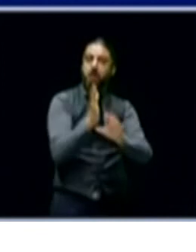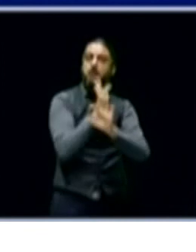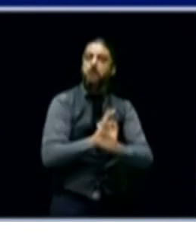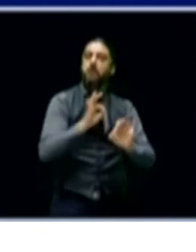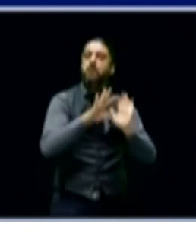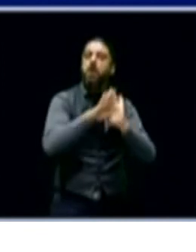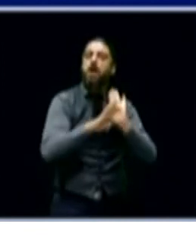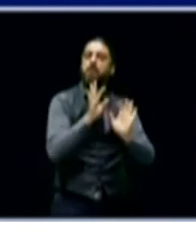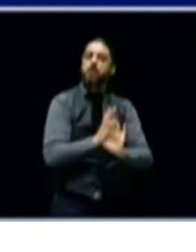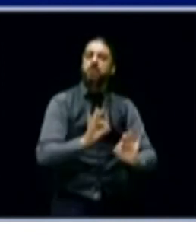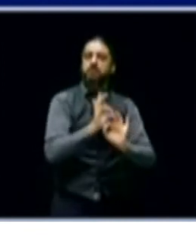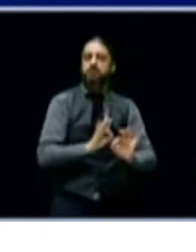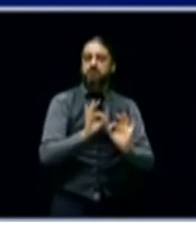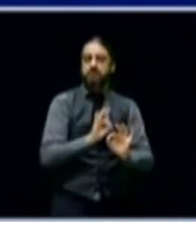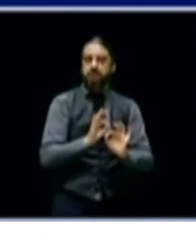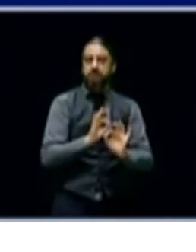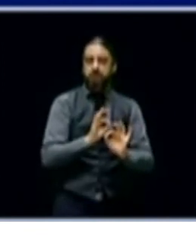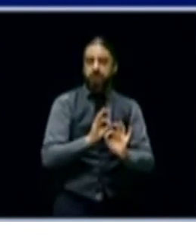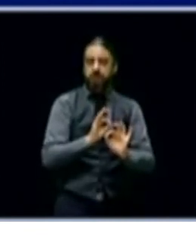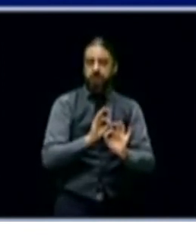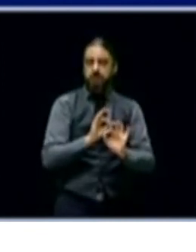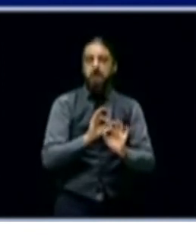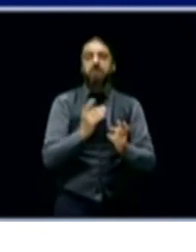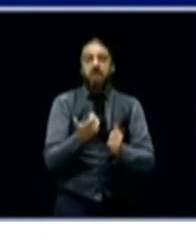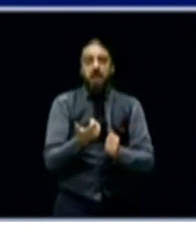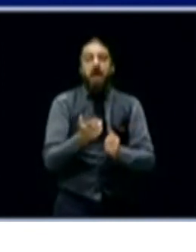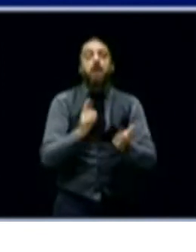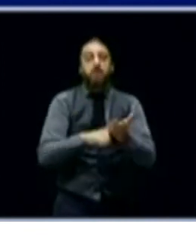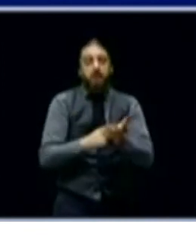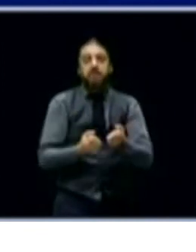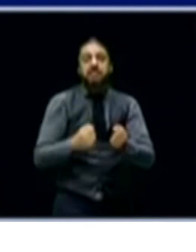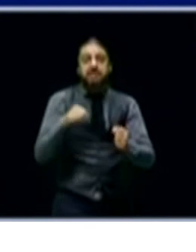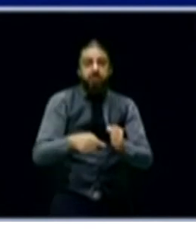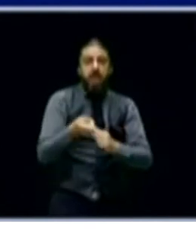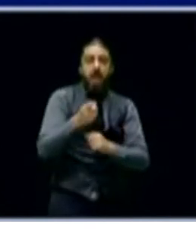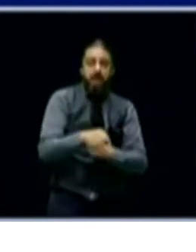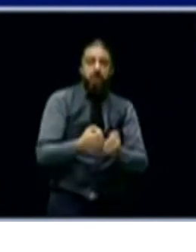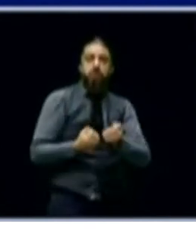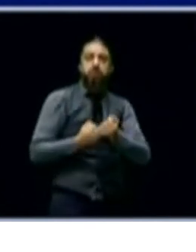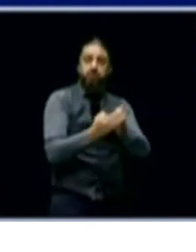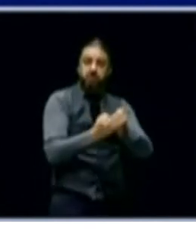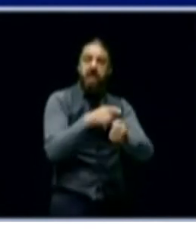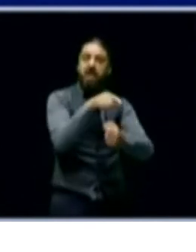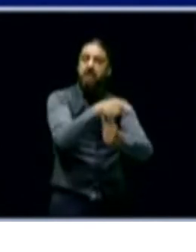μέρα. Όσο και αν τη μεθεπόμενη μέρα. Όσο και αν χρειάζονται στήριξη για το σήμερα και το αύριο, κοιτάνε και το